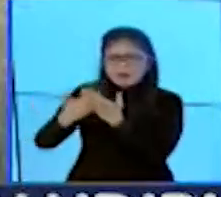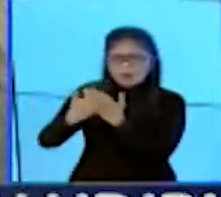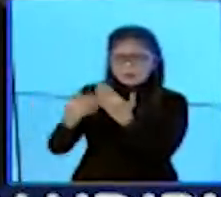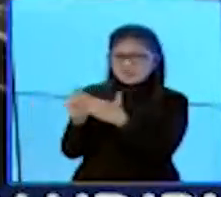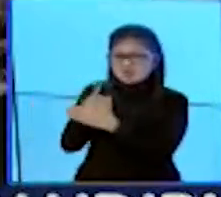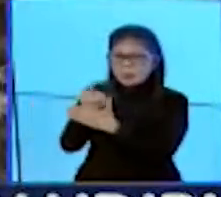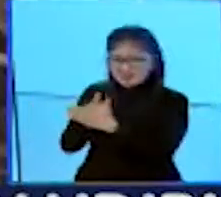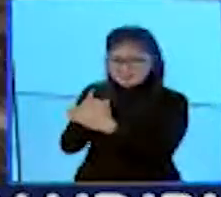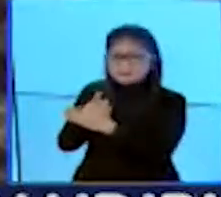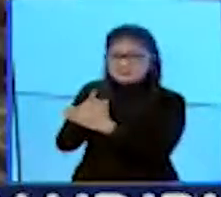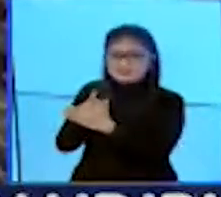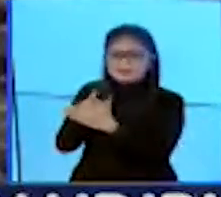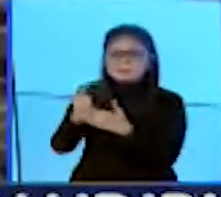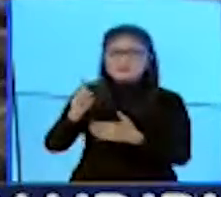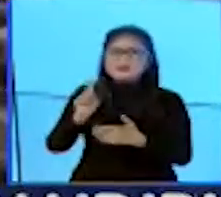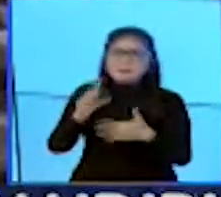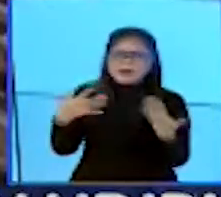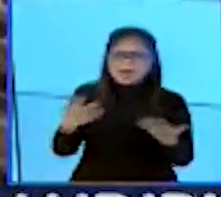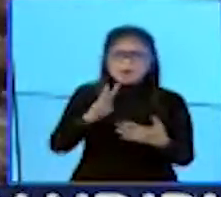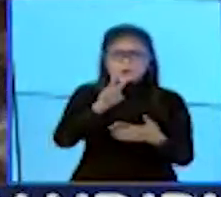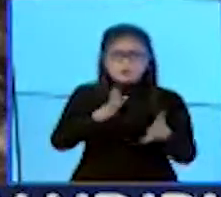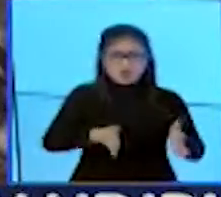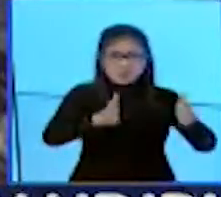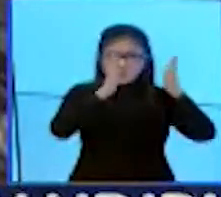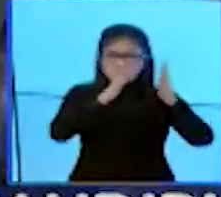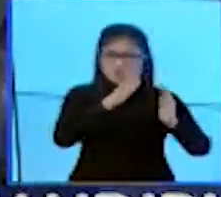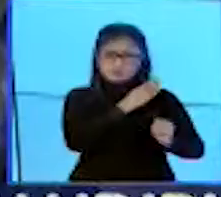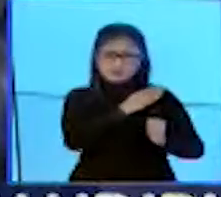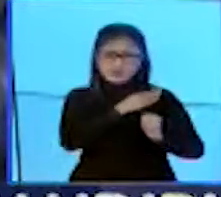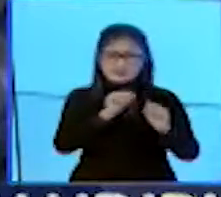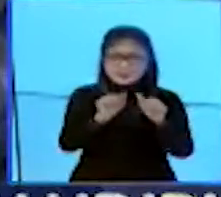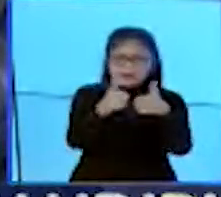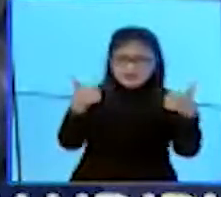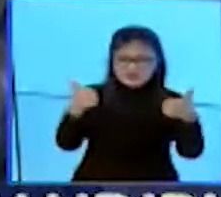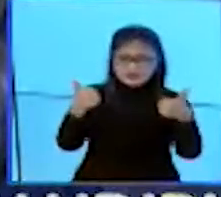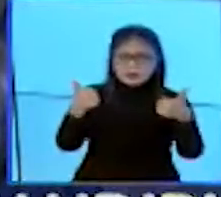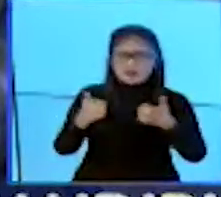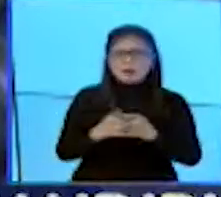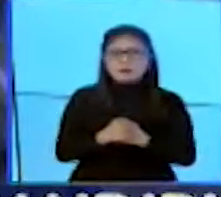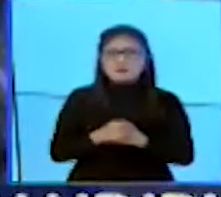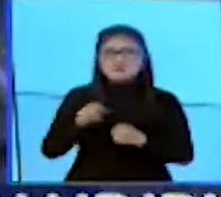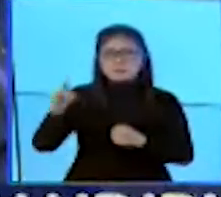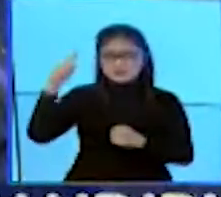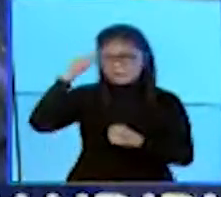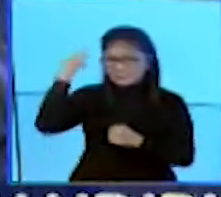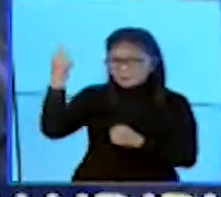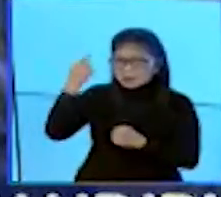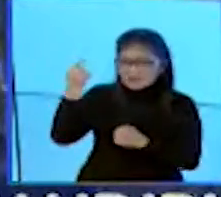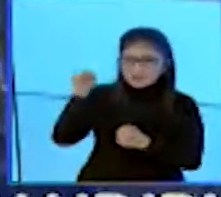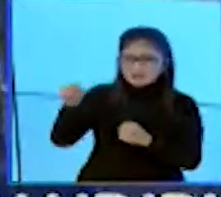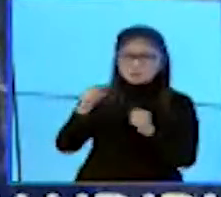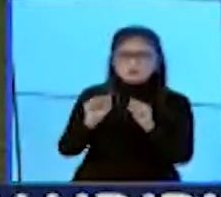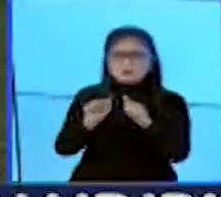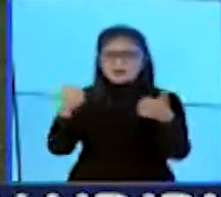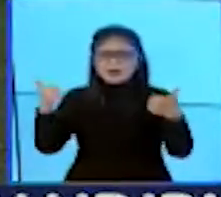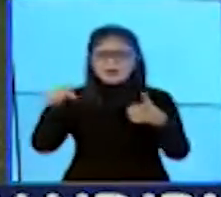mandiri yang berlokasi di dua hotel di Kabupaten Tangerang. Pemerintah Kabupaten Tangerang menyiapkan lokasi isolasi bagi para